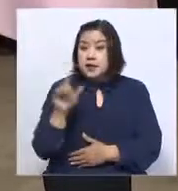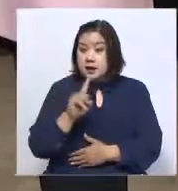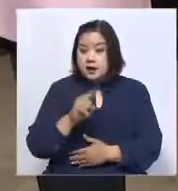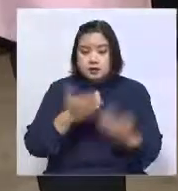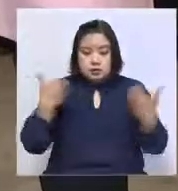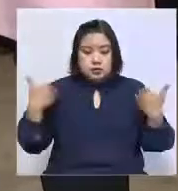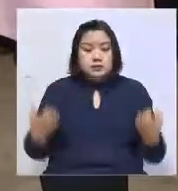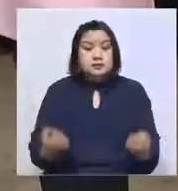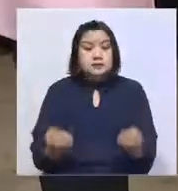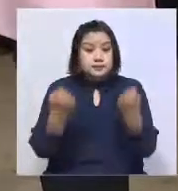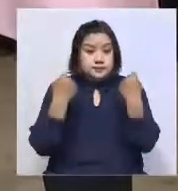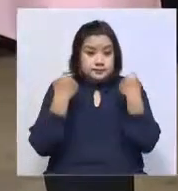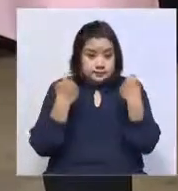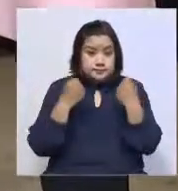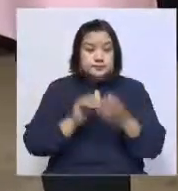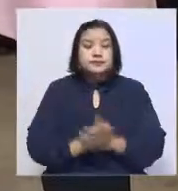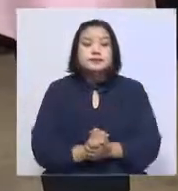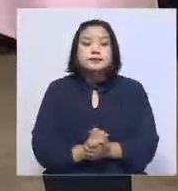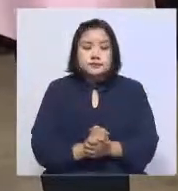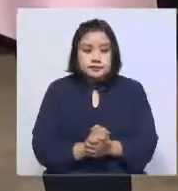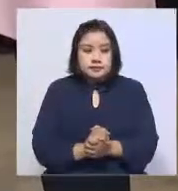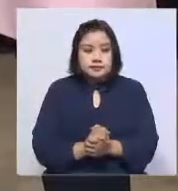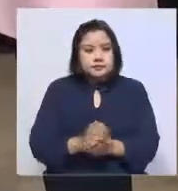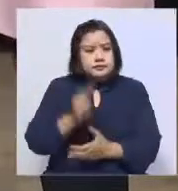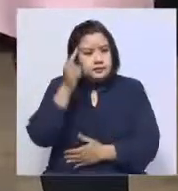ที่ดี